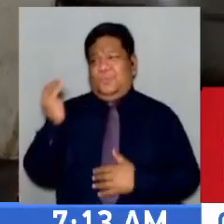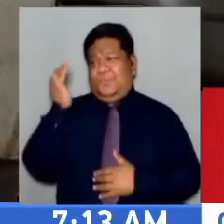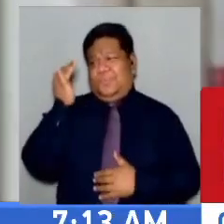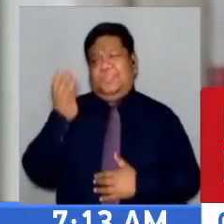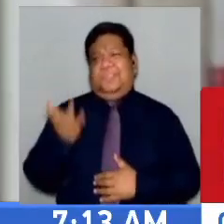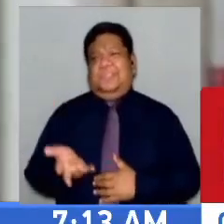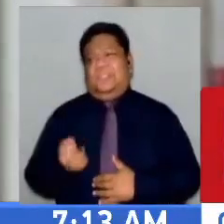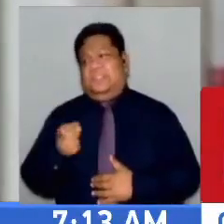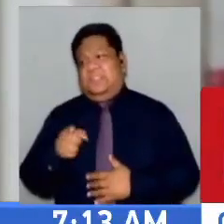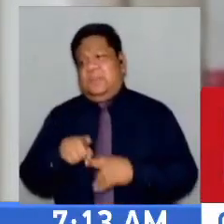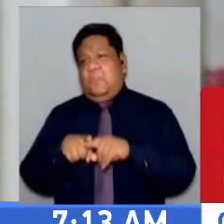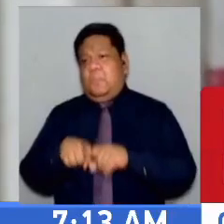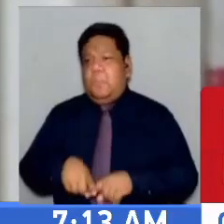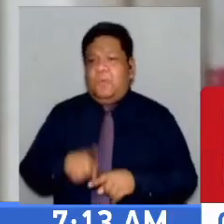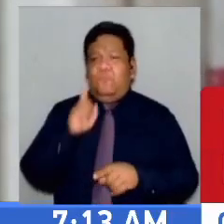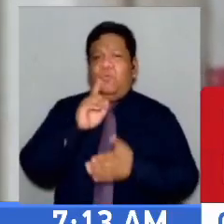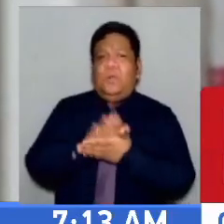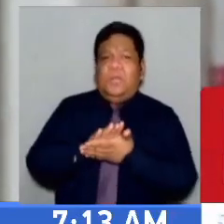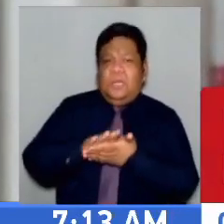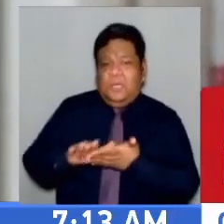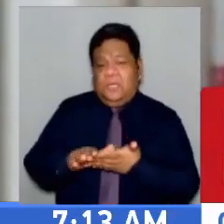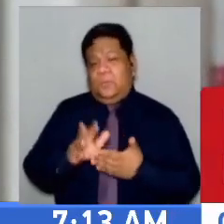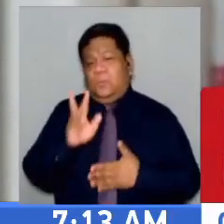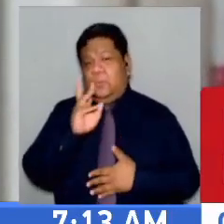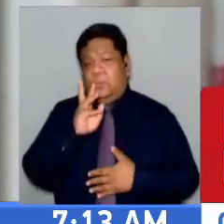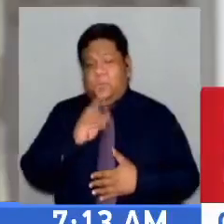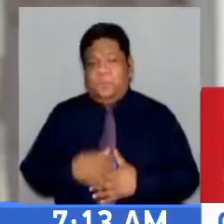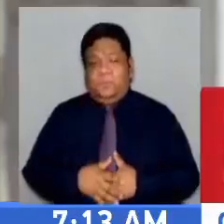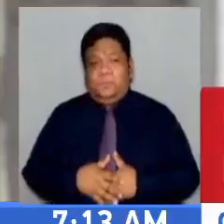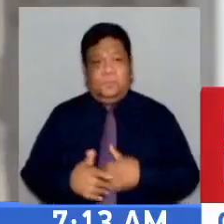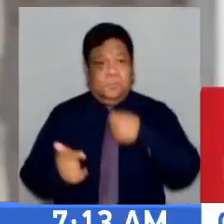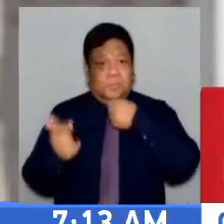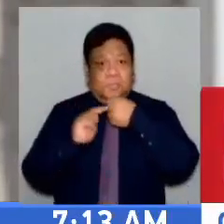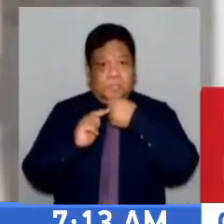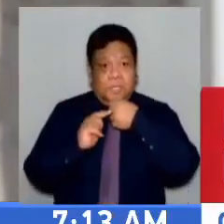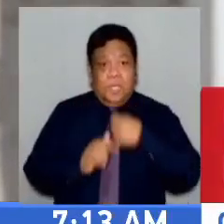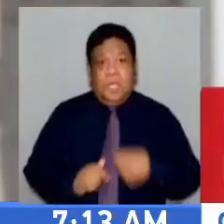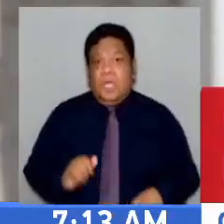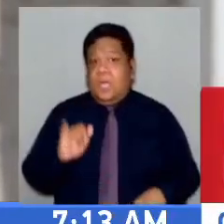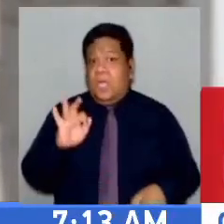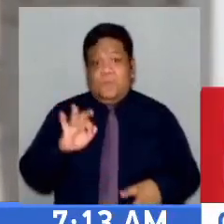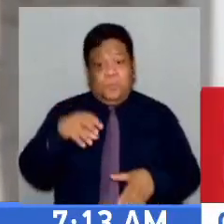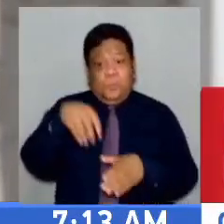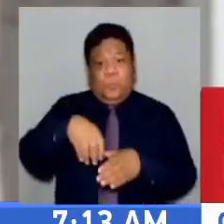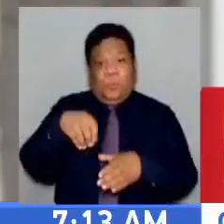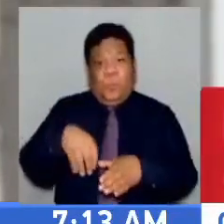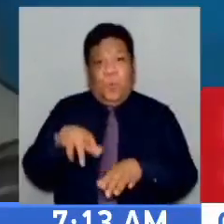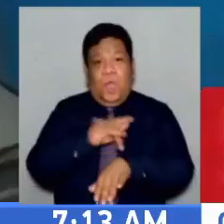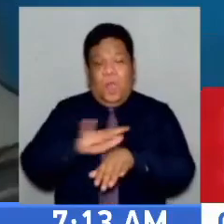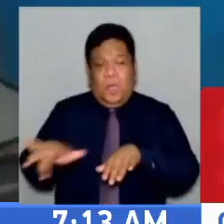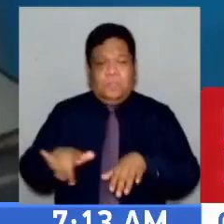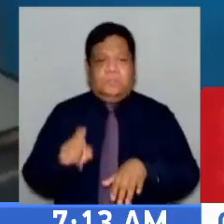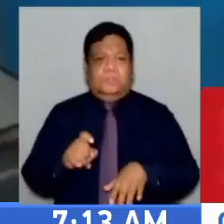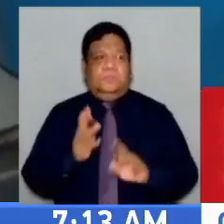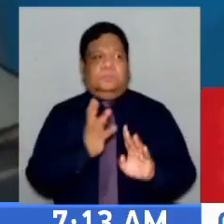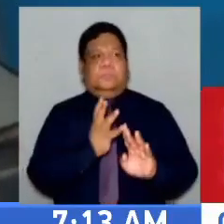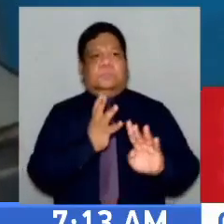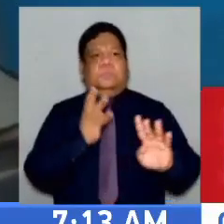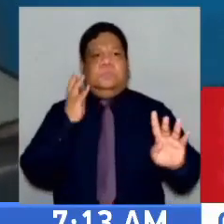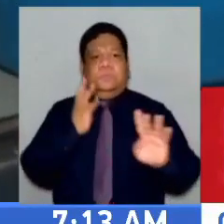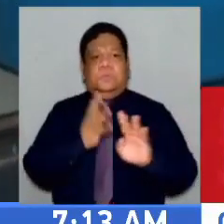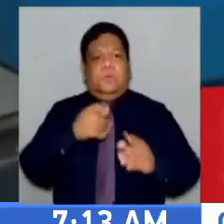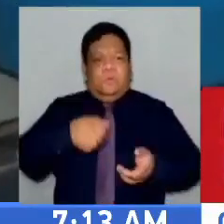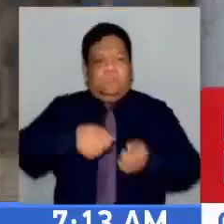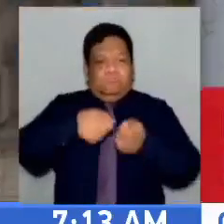kalinisan. Kung hindi raw sila nakapagpatulos sa kanilang gripo, mapipilitan silang pumila at mag-igib sa poso o kaya ay bumili ng mineral